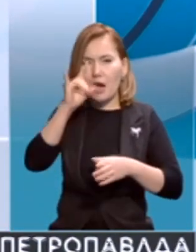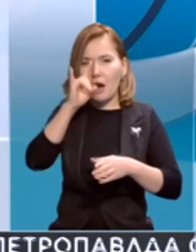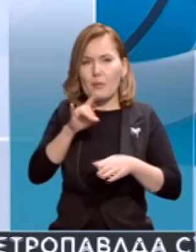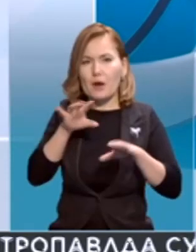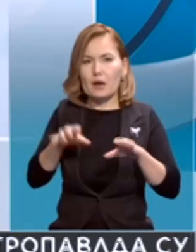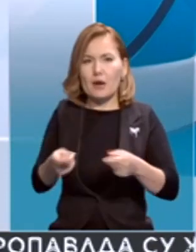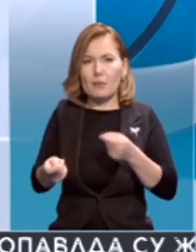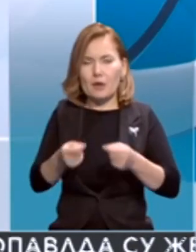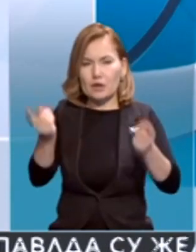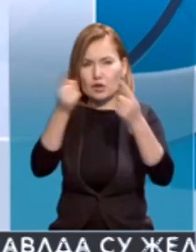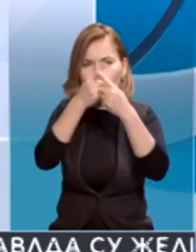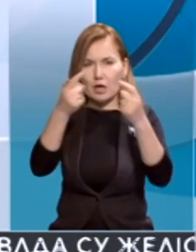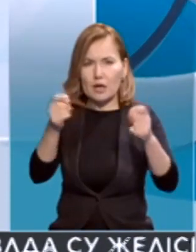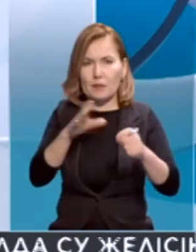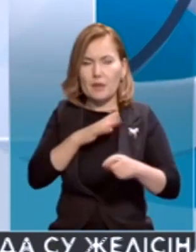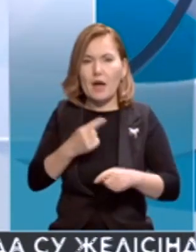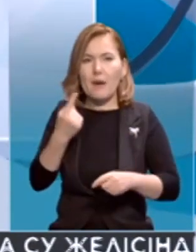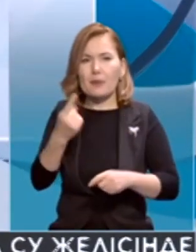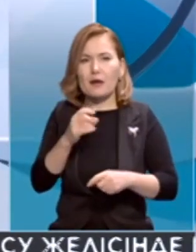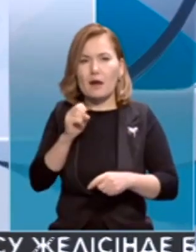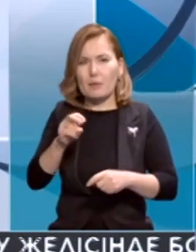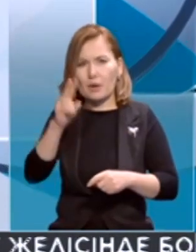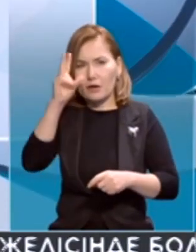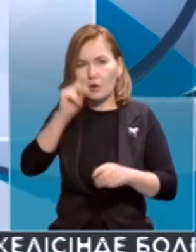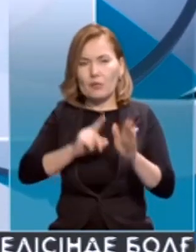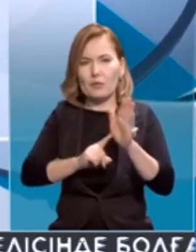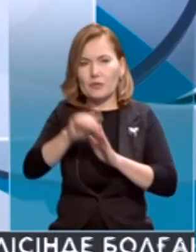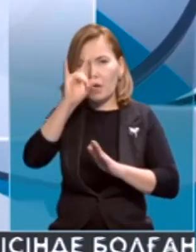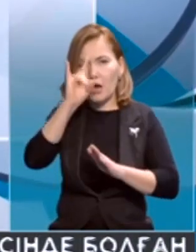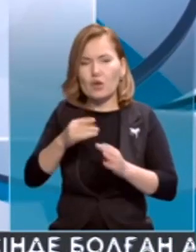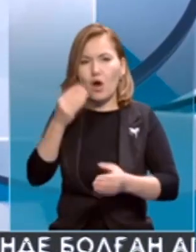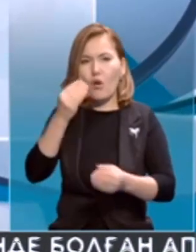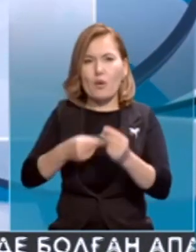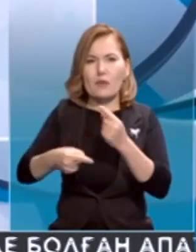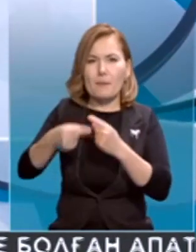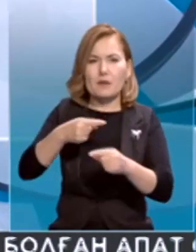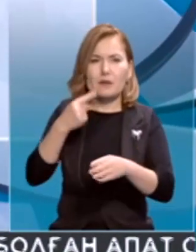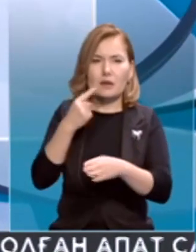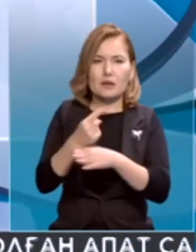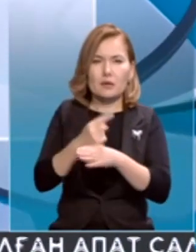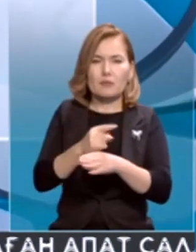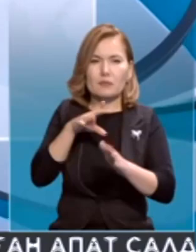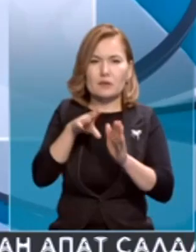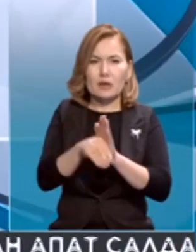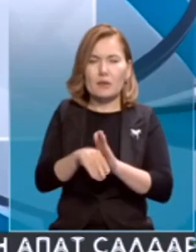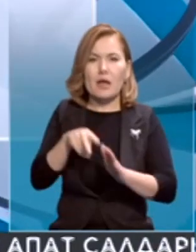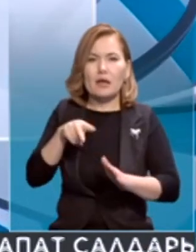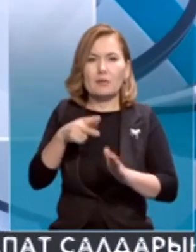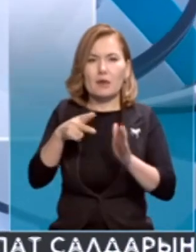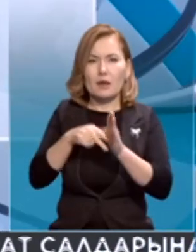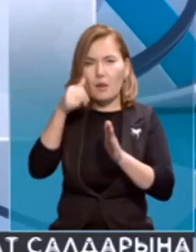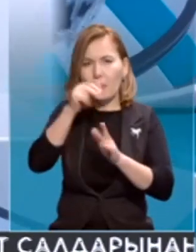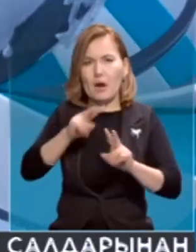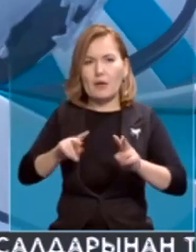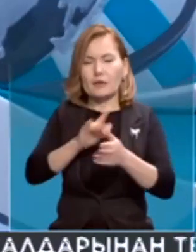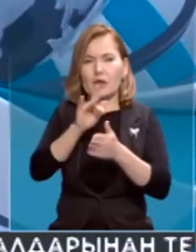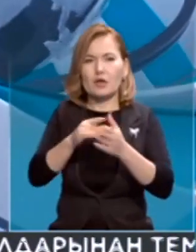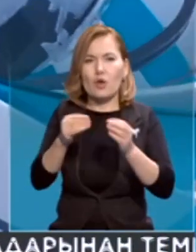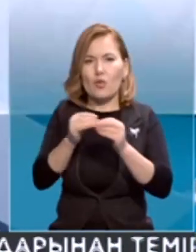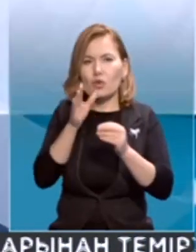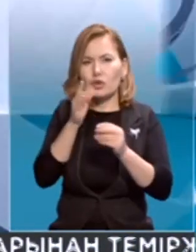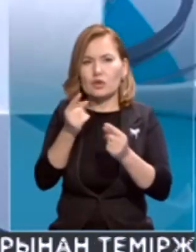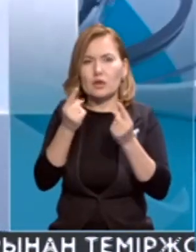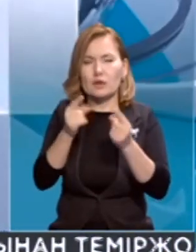төрағалық ететінін жария етті. 1 сәуірден бастап елімізде ойын бизнесіне тыйым салынды. 2008 жыл елорданың 10 жылдық